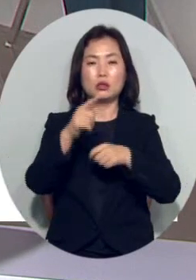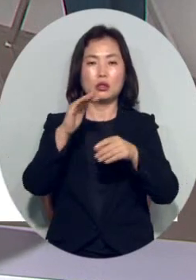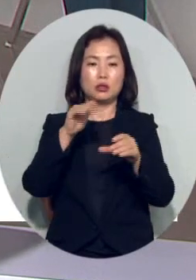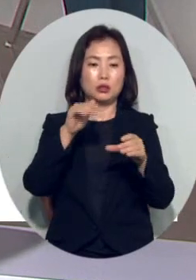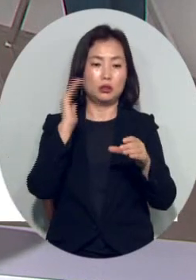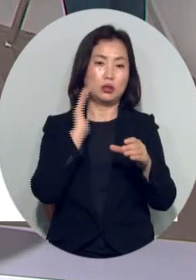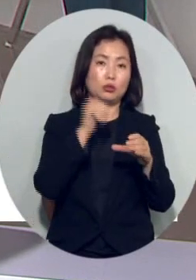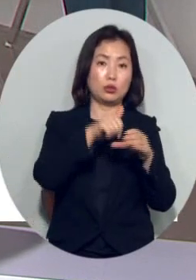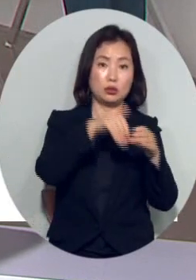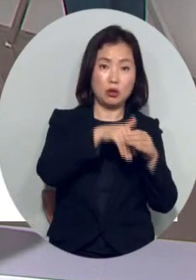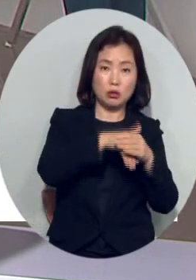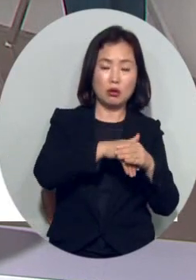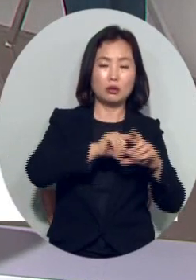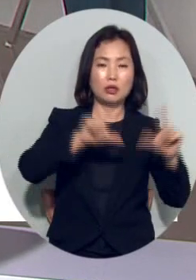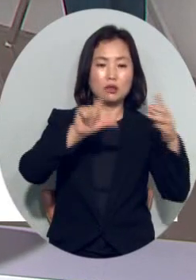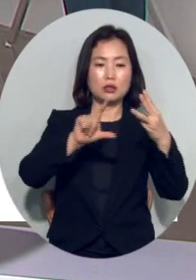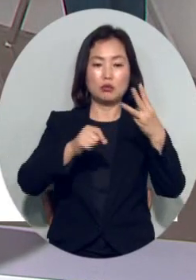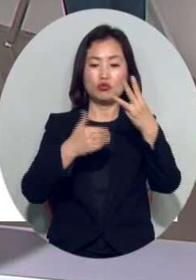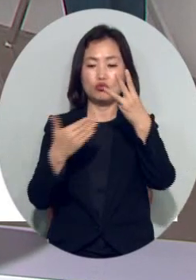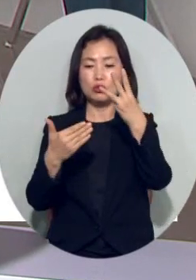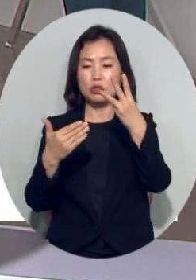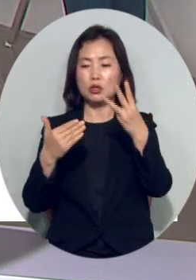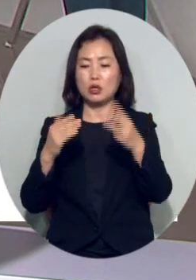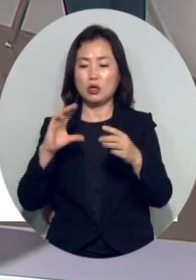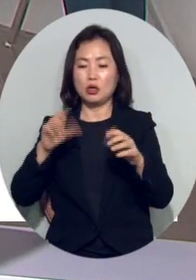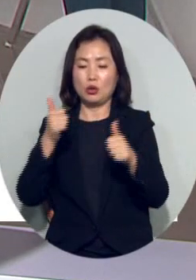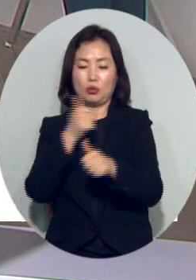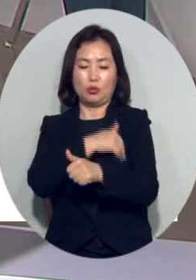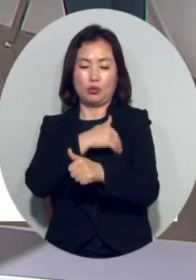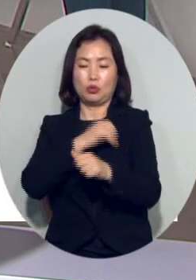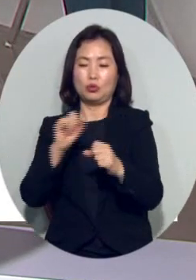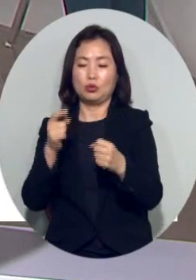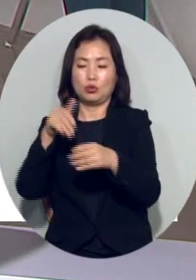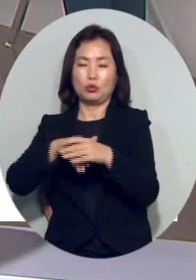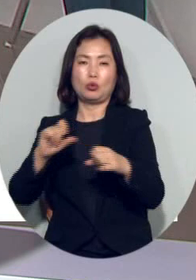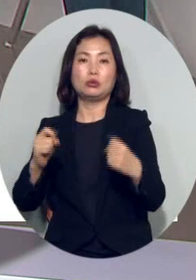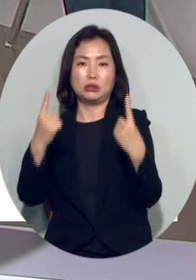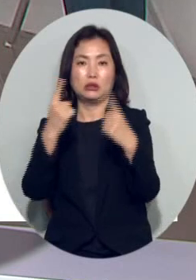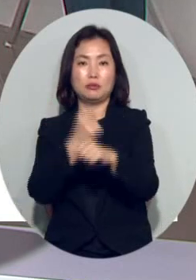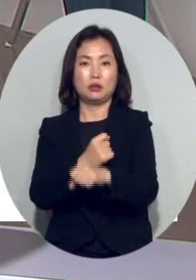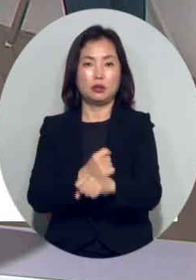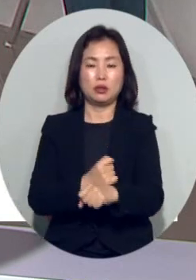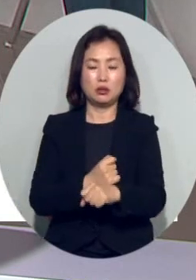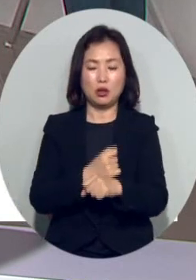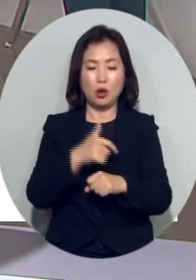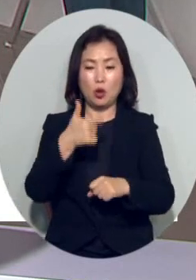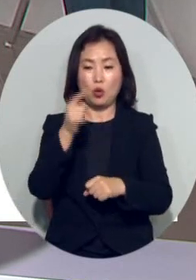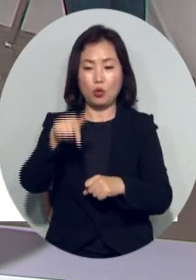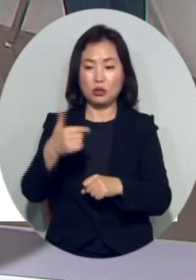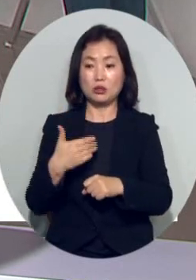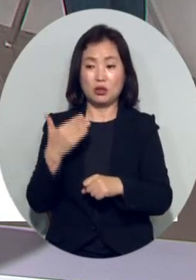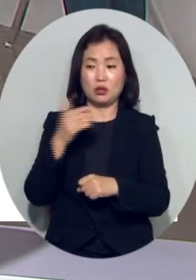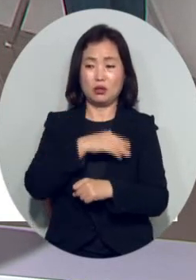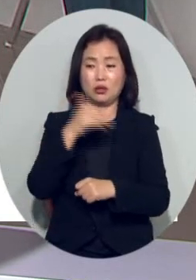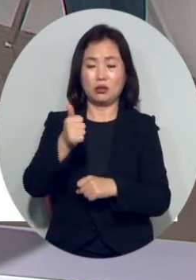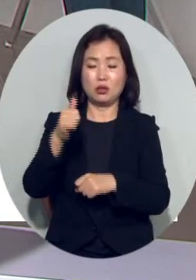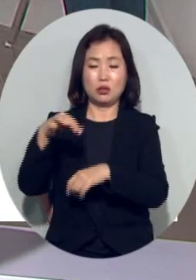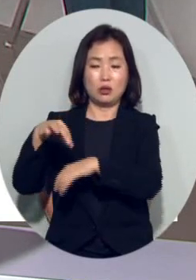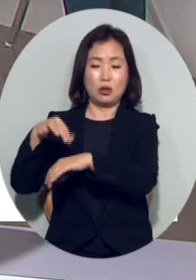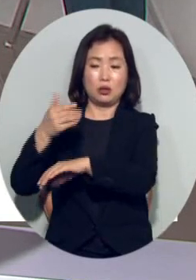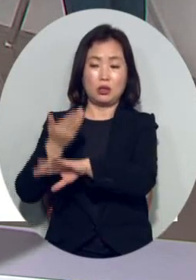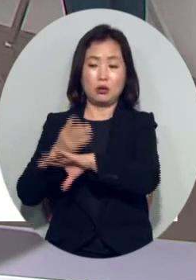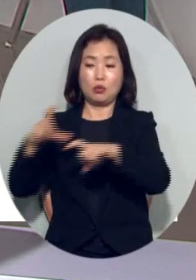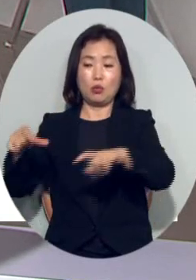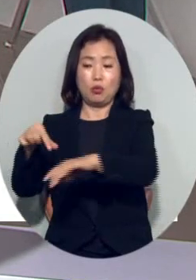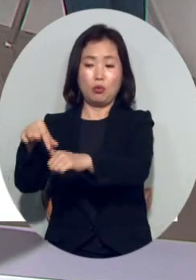선거 1인 3월 9일 국회의원 보궐선거 도 함께 실시 되는데요 곽정의 원을 낙하산 공천 한